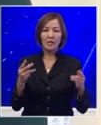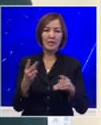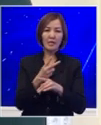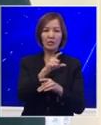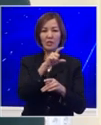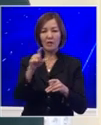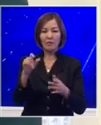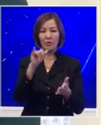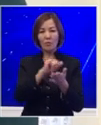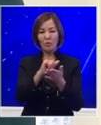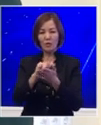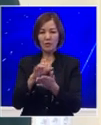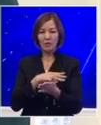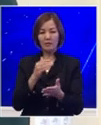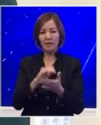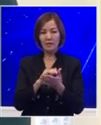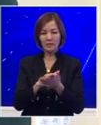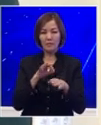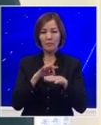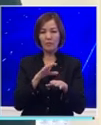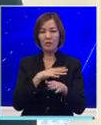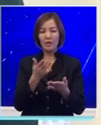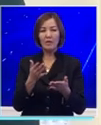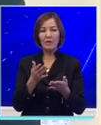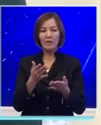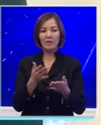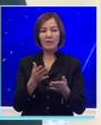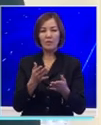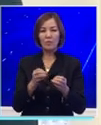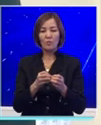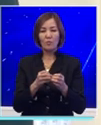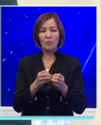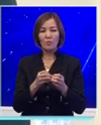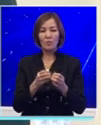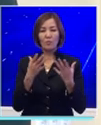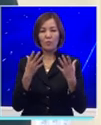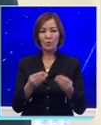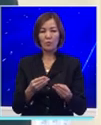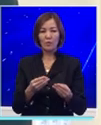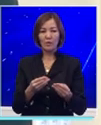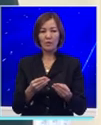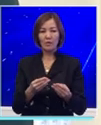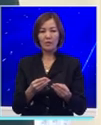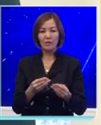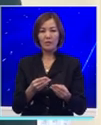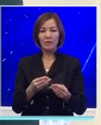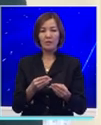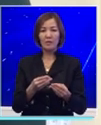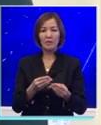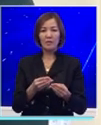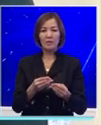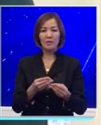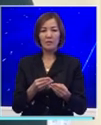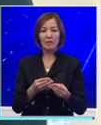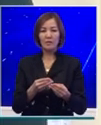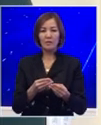қабатына қойылды, таныстырылымы өтті және осы алдағы 10 күндікте сол галереяның тақырыбына байланысты, картиналардың